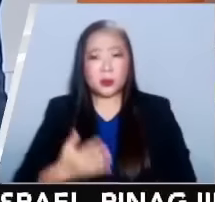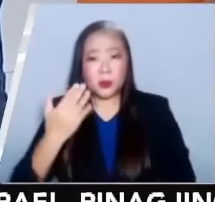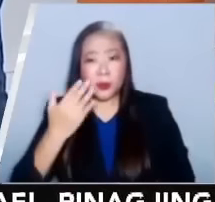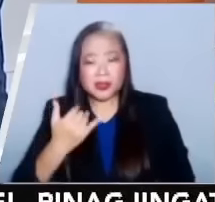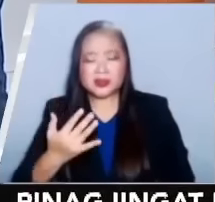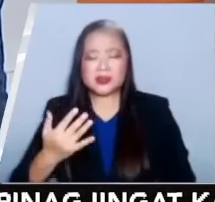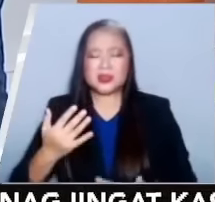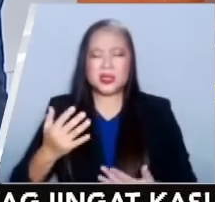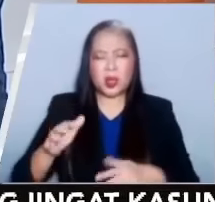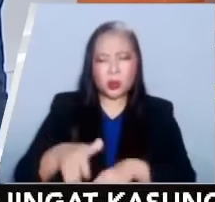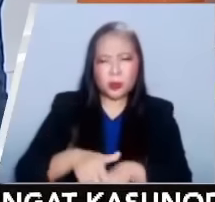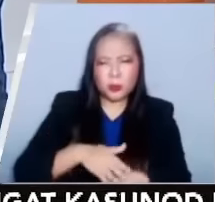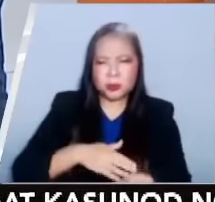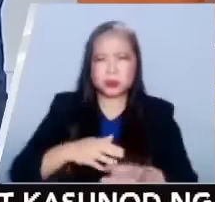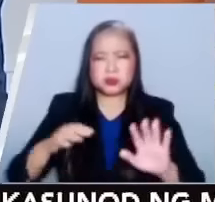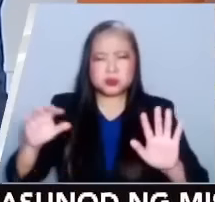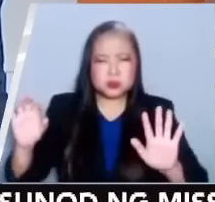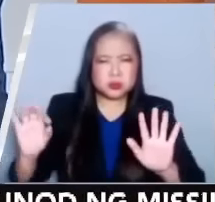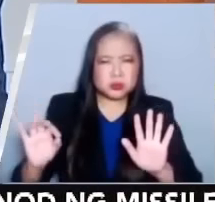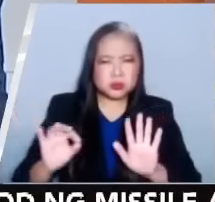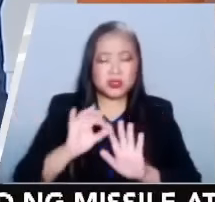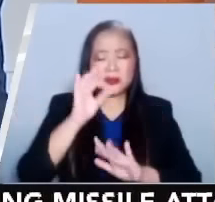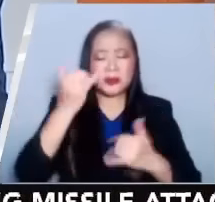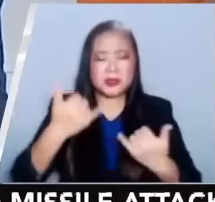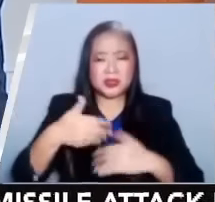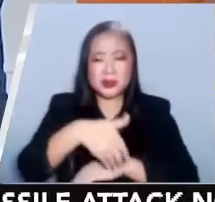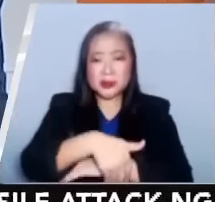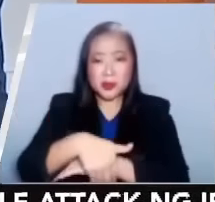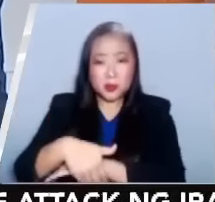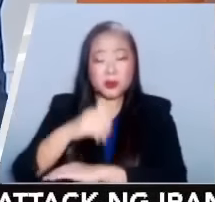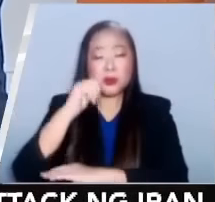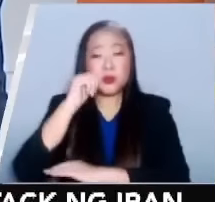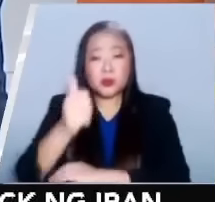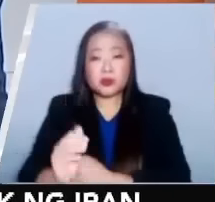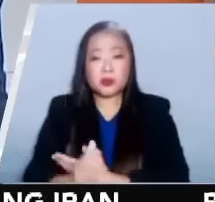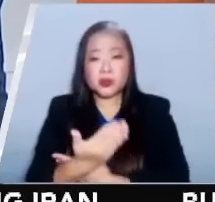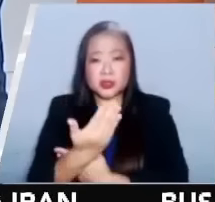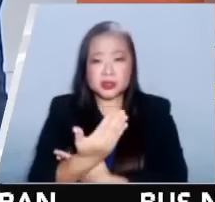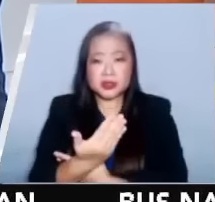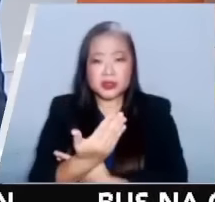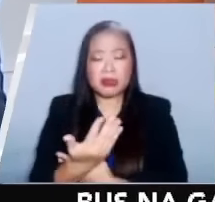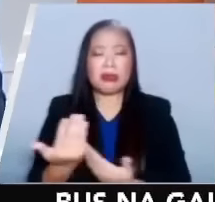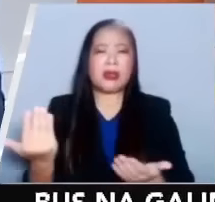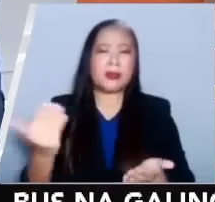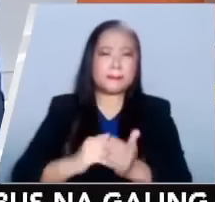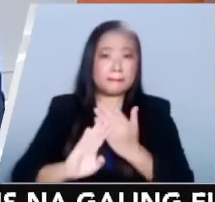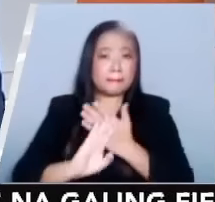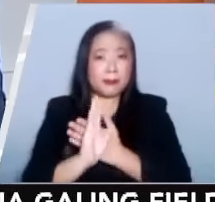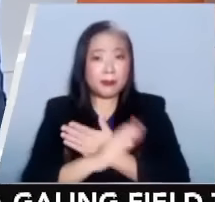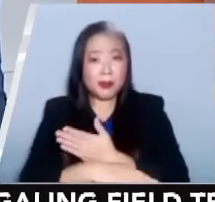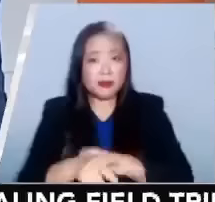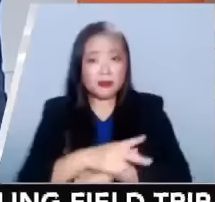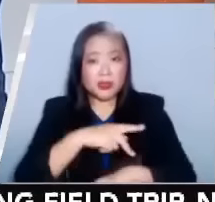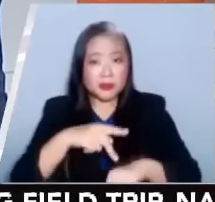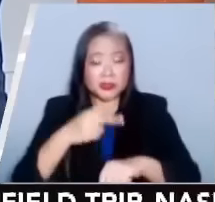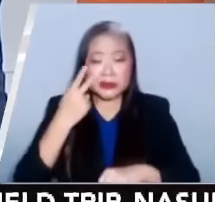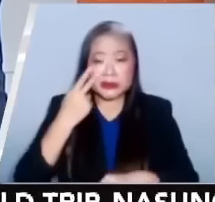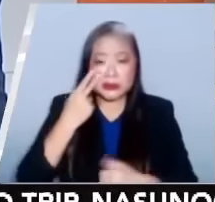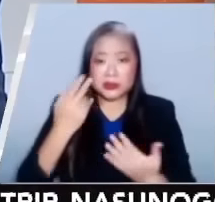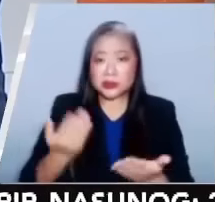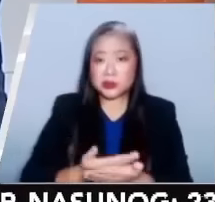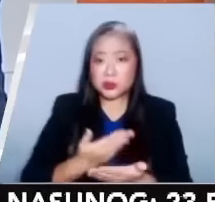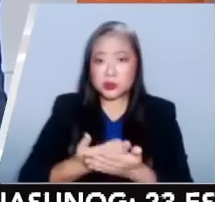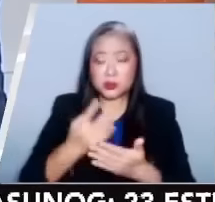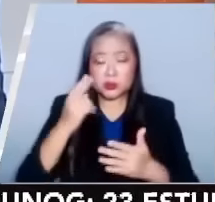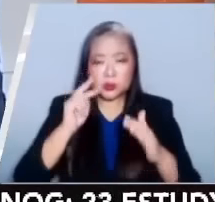Julian, mamayang gabi o madaling araw bukas, ito posibleng pumasok ulit ng PIR base sa pinakabagong forecast track ng